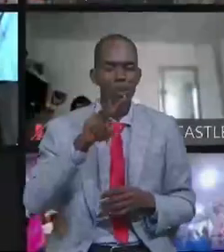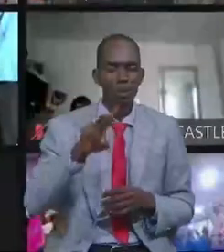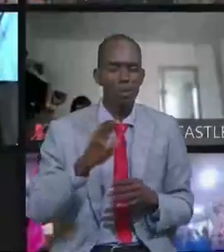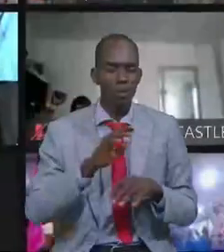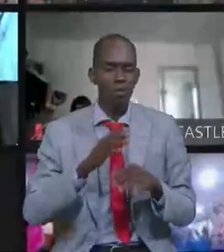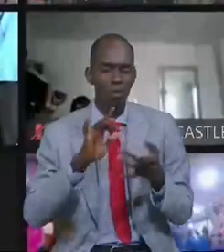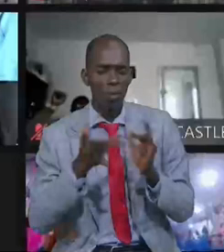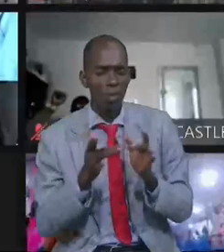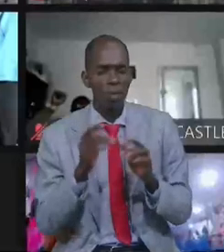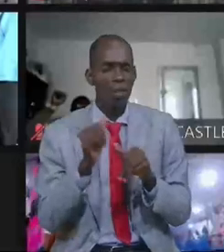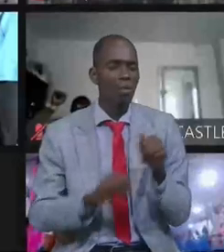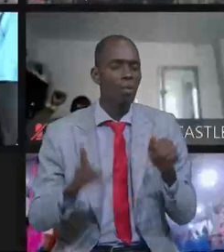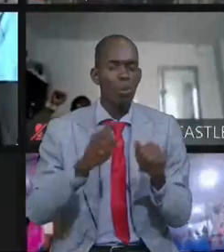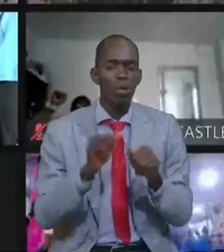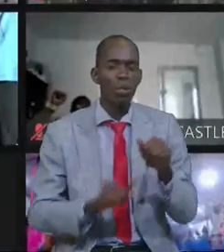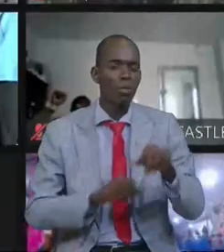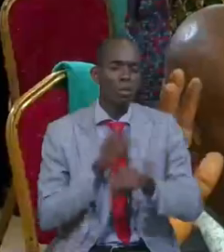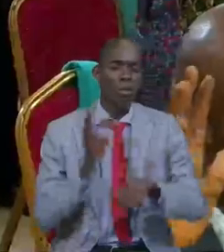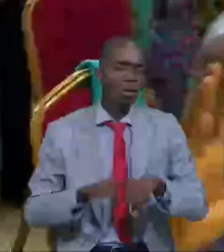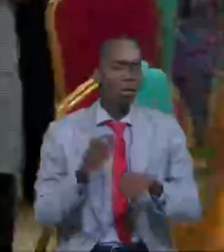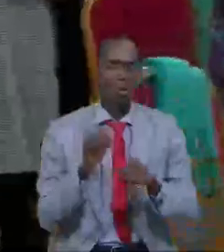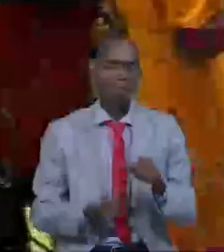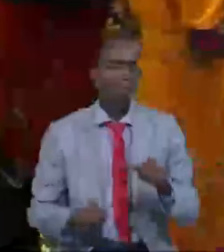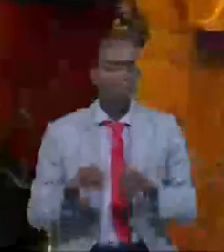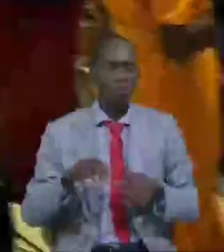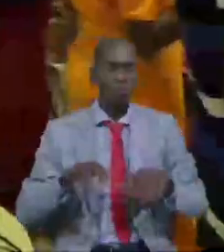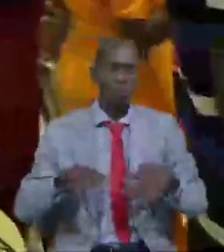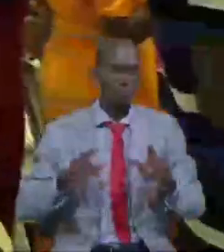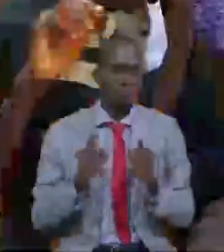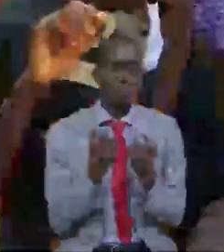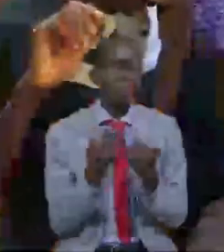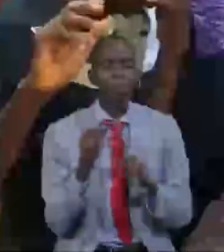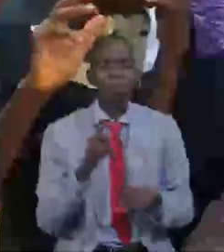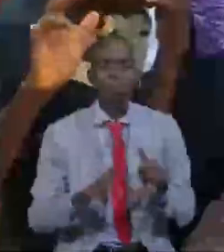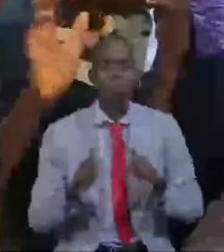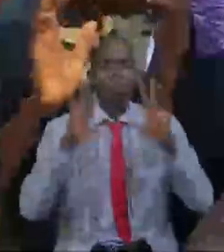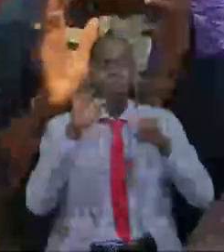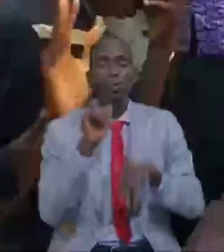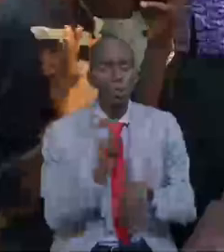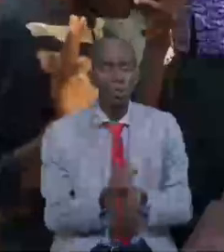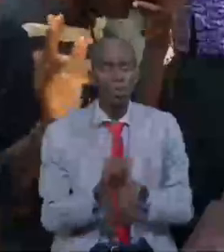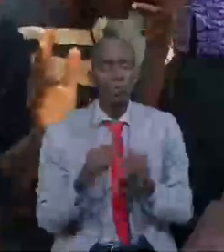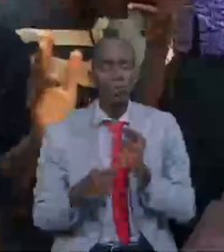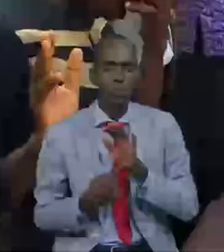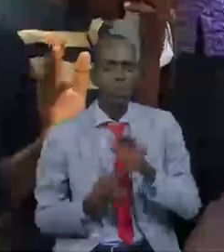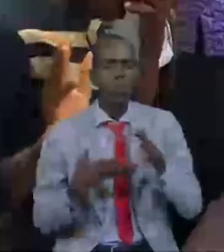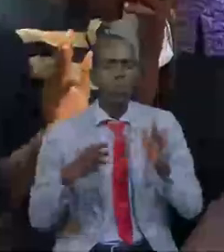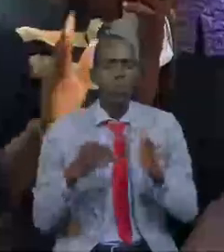toutes les nations, dans toute assemblée, miracle, manifestation, accomplissement, que cela